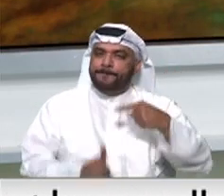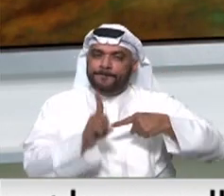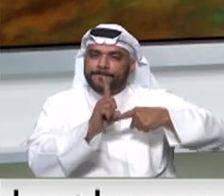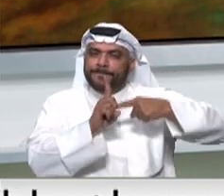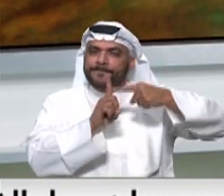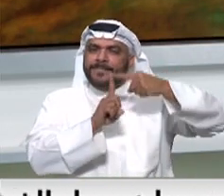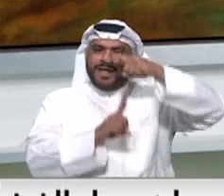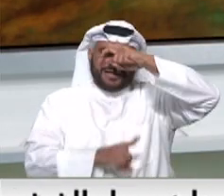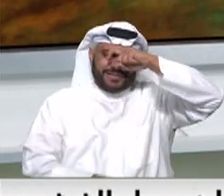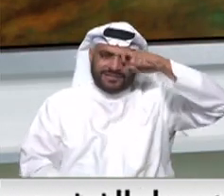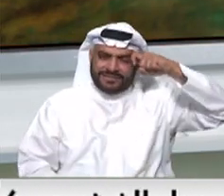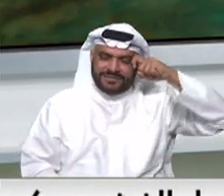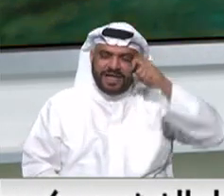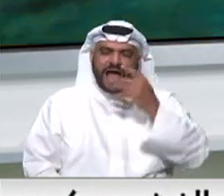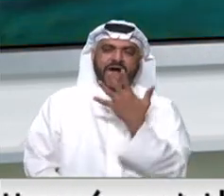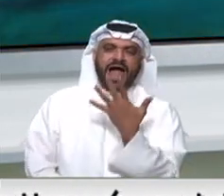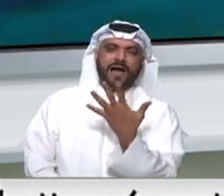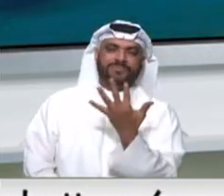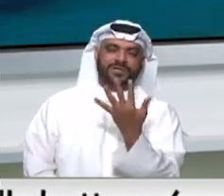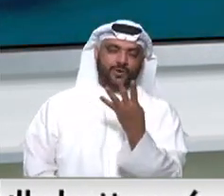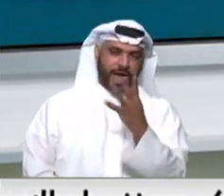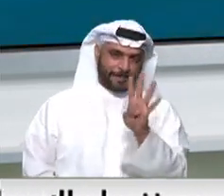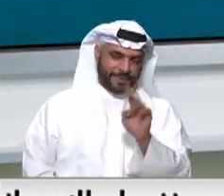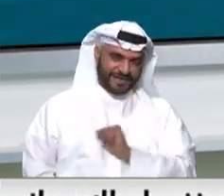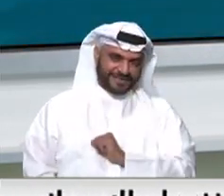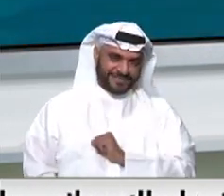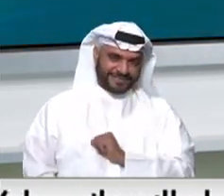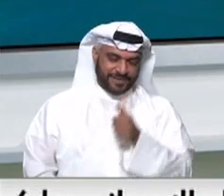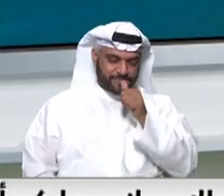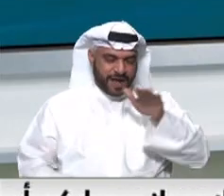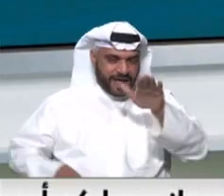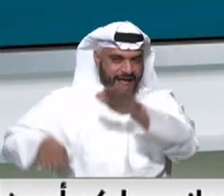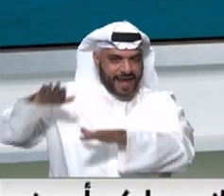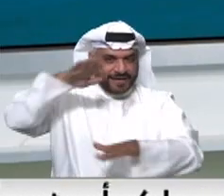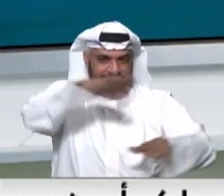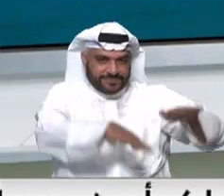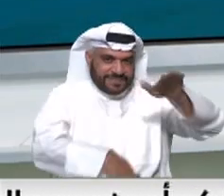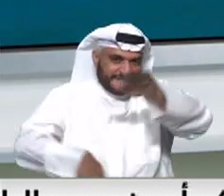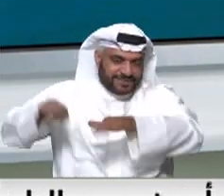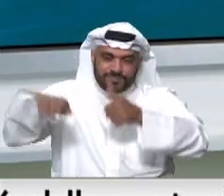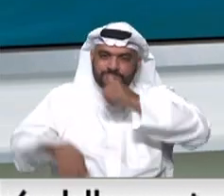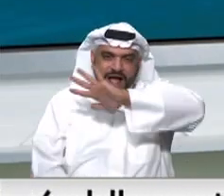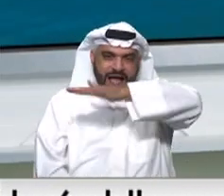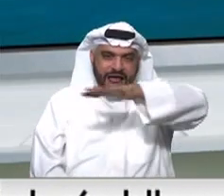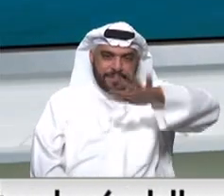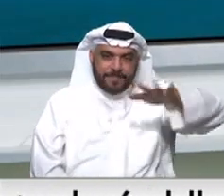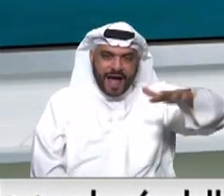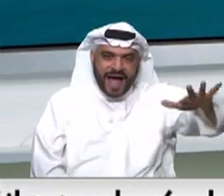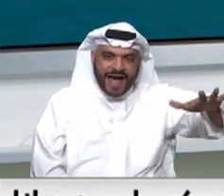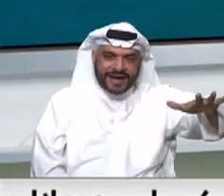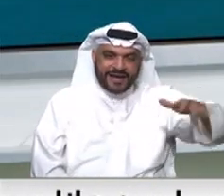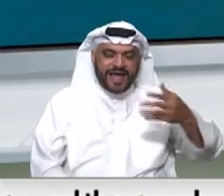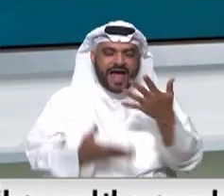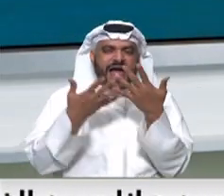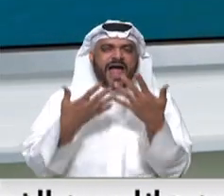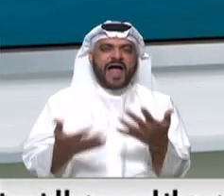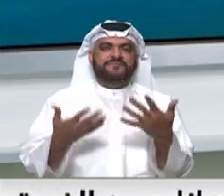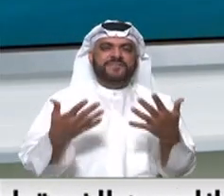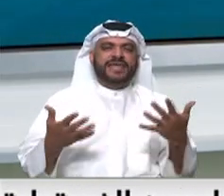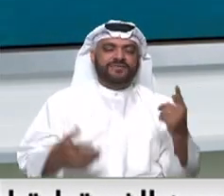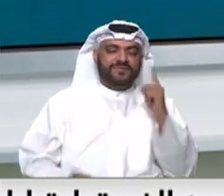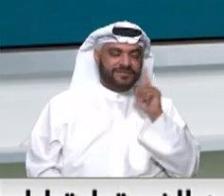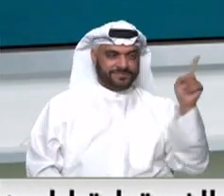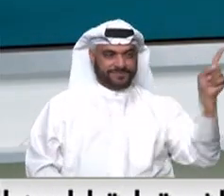44 الى 45 درجه مئويه حاله البحر ان شاء الله خلال 24 ساعه القادمه خفيفه لا معتدل موج